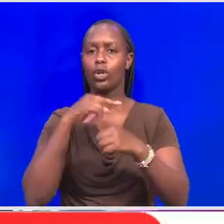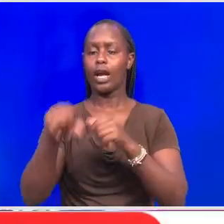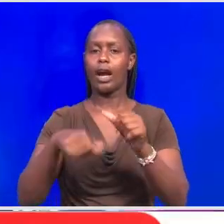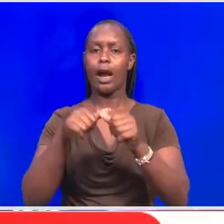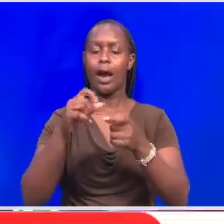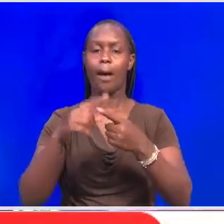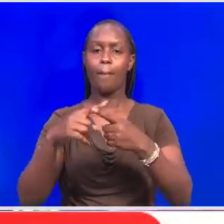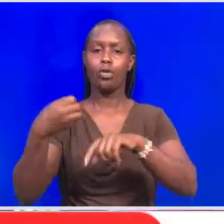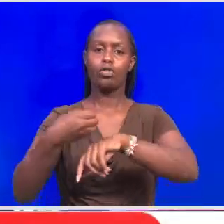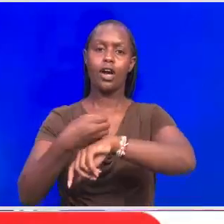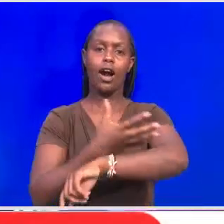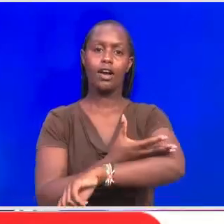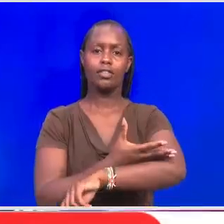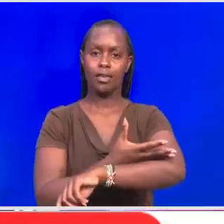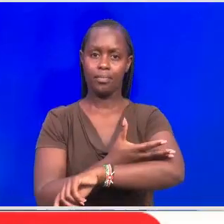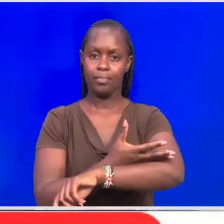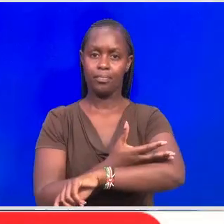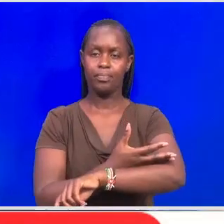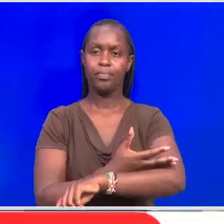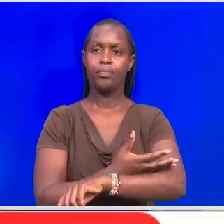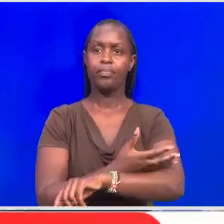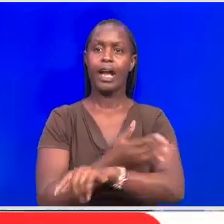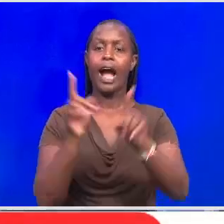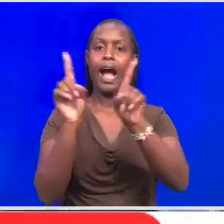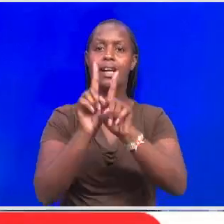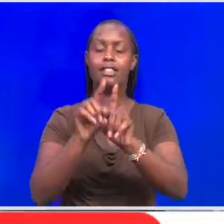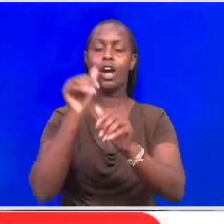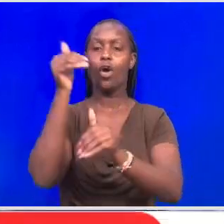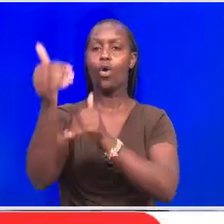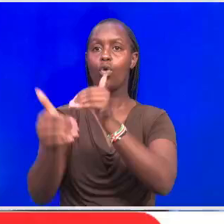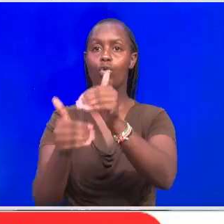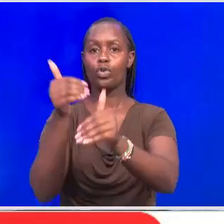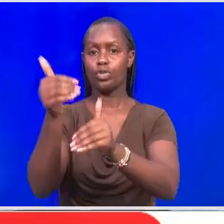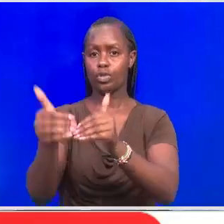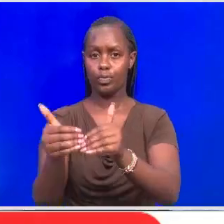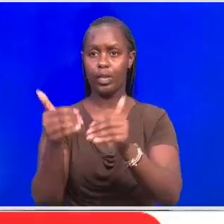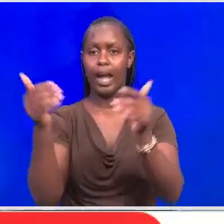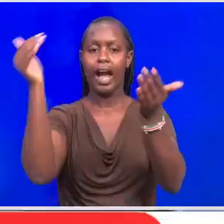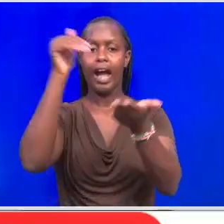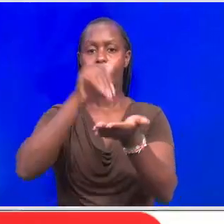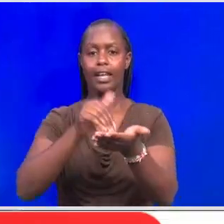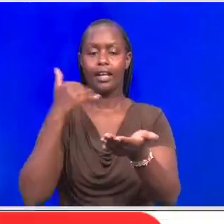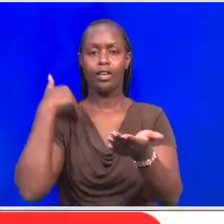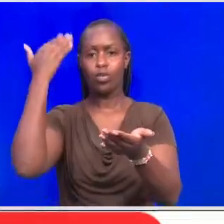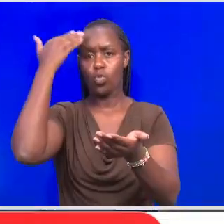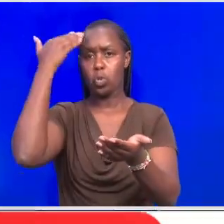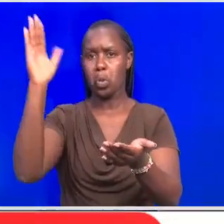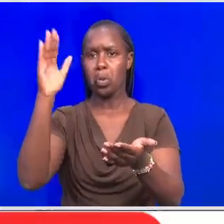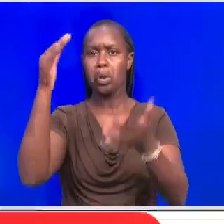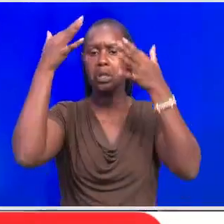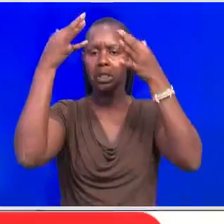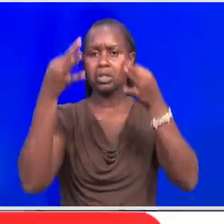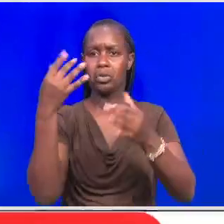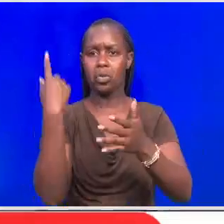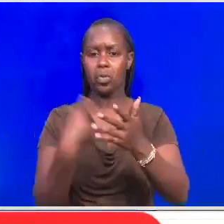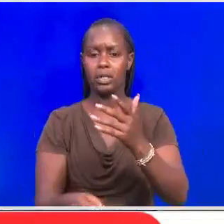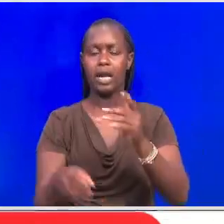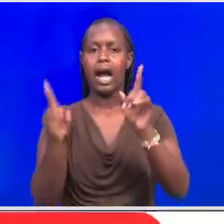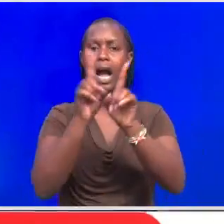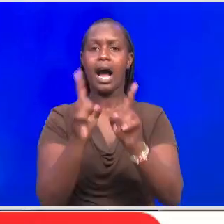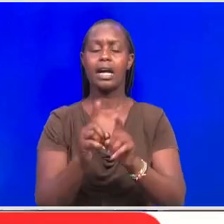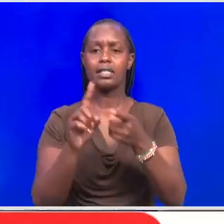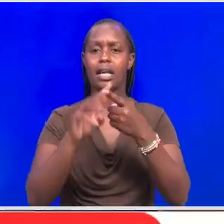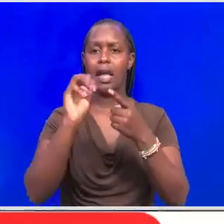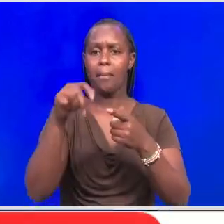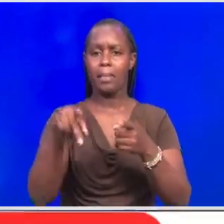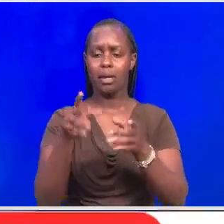constipations. Wakati mjadala ukiendelea, mustakabali wa mswada wa fedha wa mwaka huu bado haujulikani, huku wabunge wakigawanyika na umma ukiwa